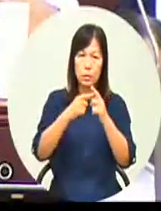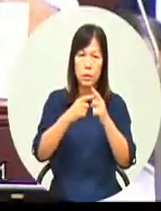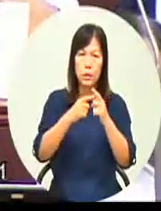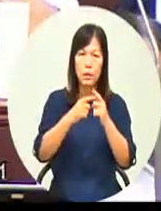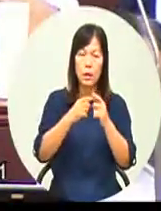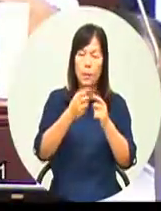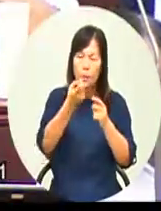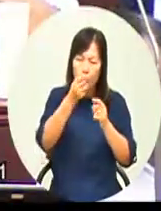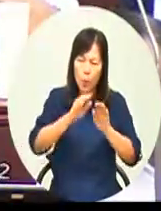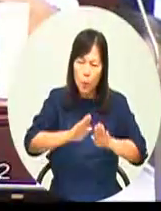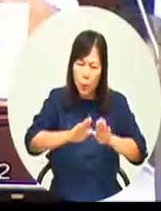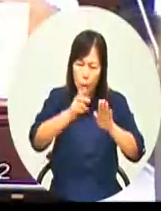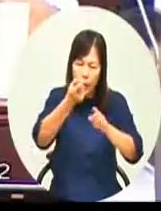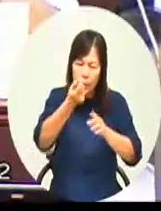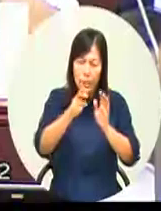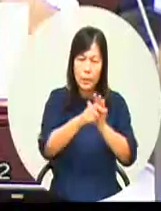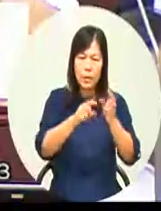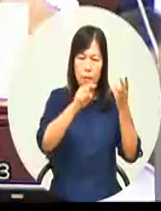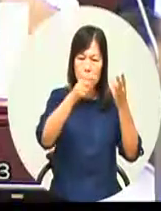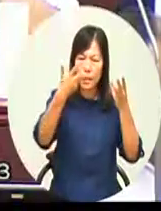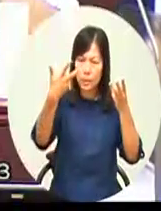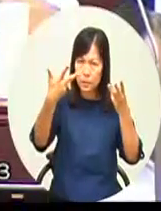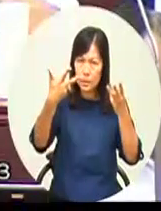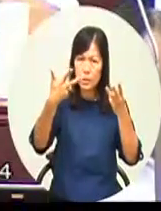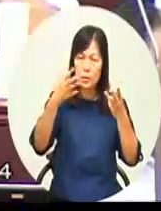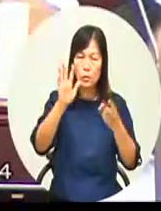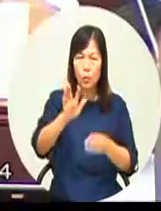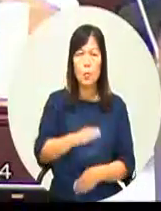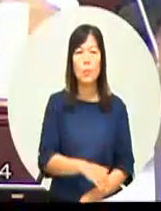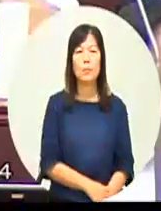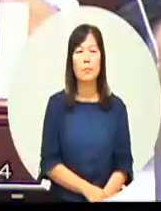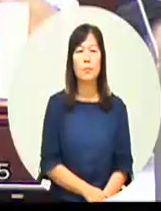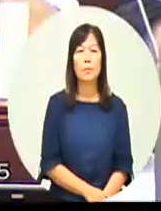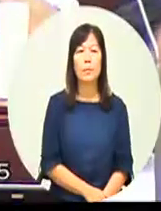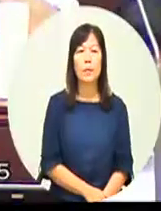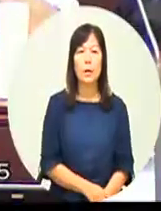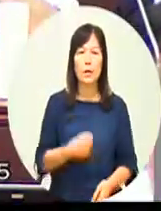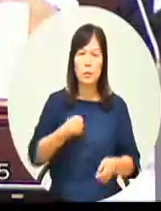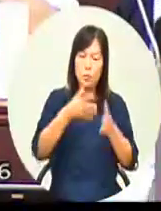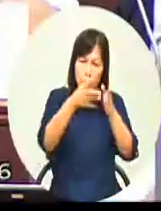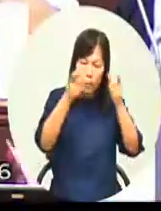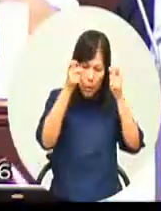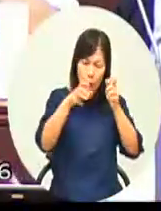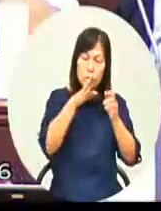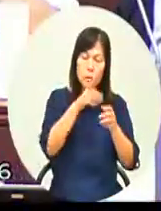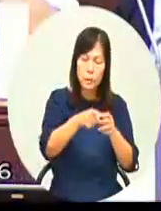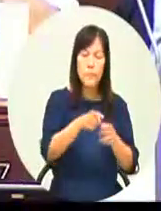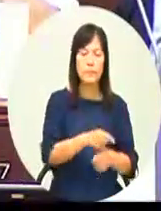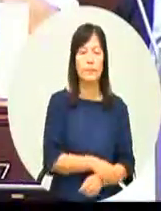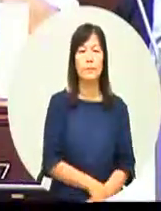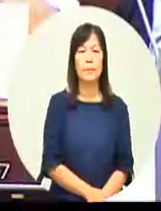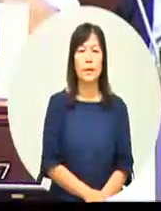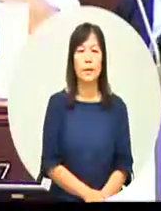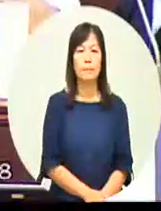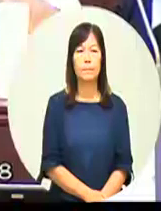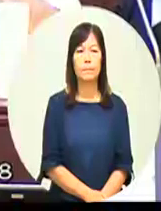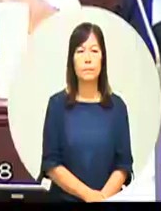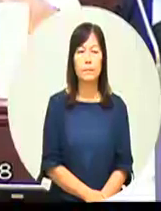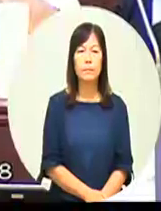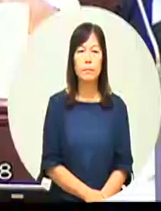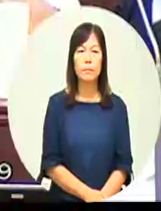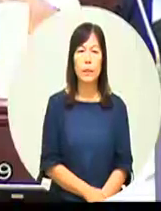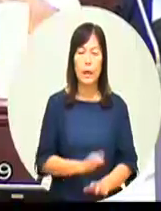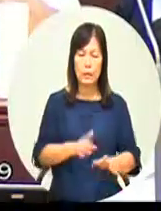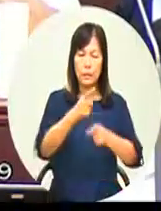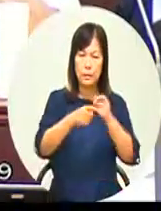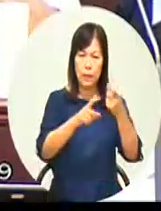有成长，就是 3.7%。那这个部分呢，其实 是针对高雄的部分。 对，针对高雄的部分。好，所以我们以今年